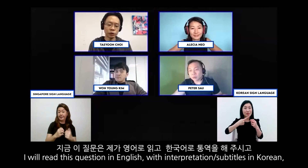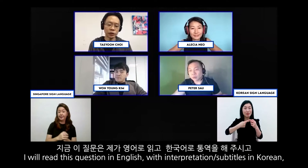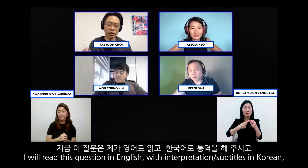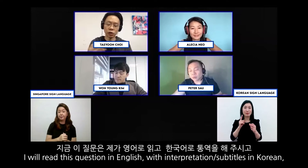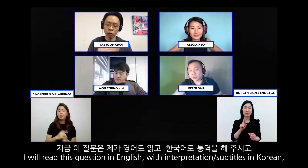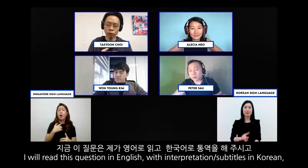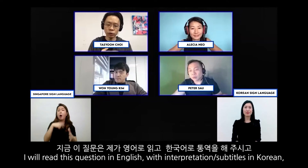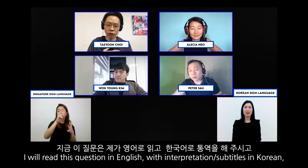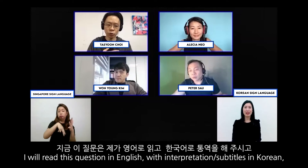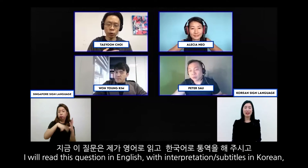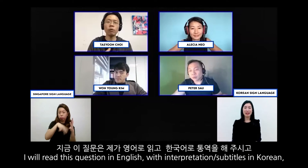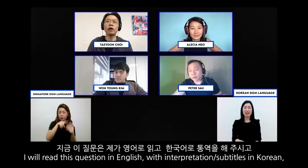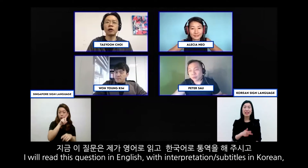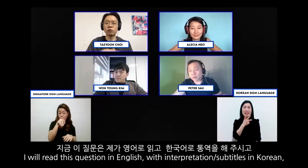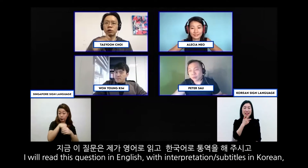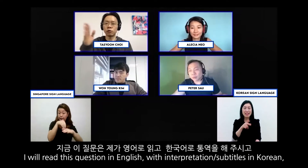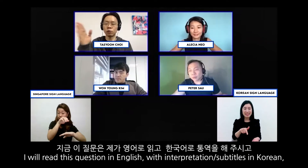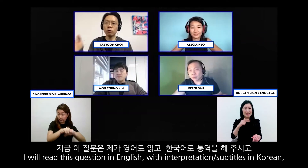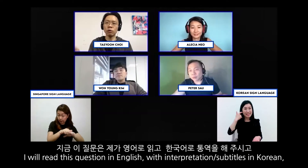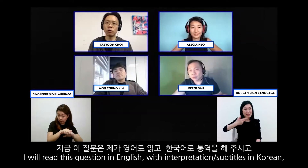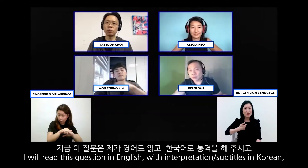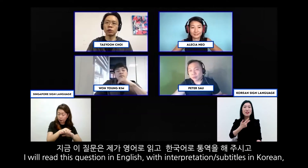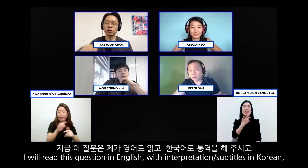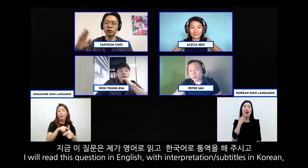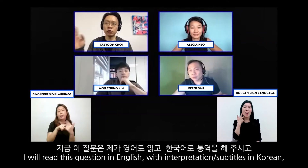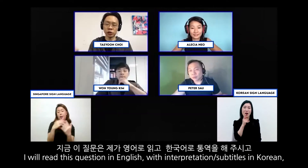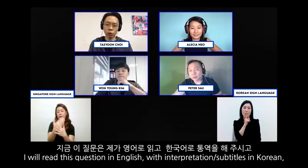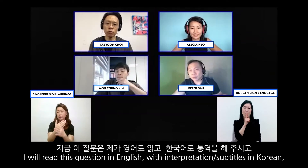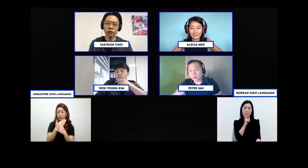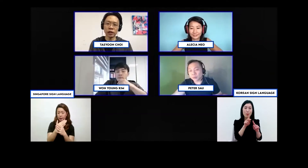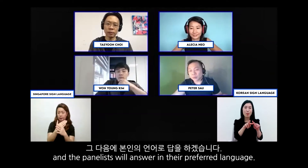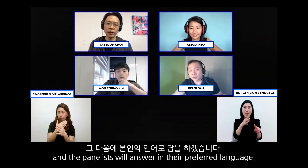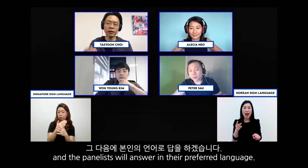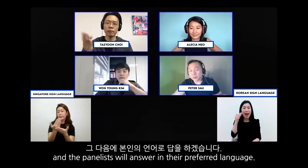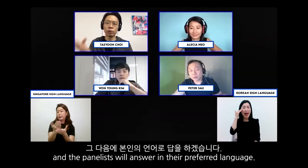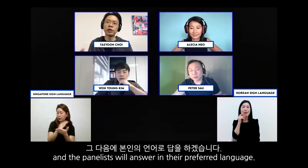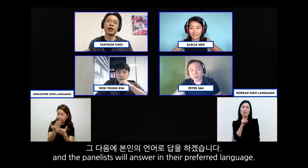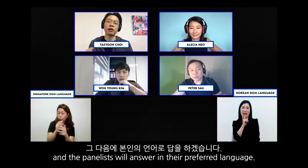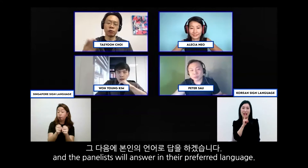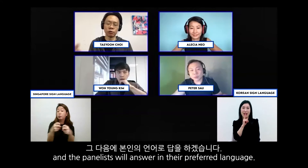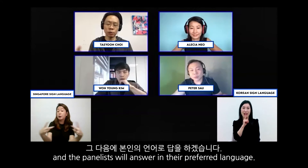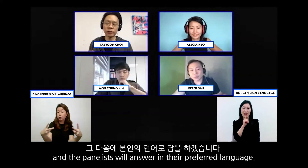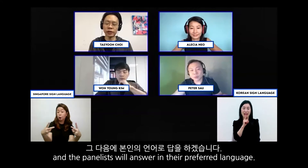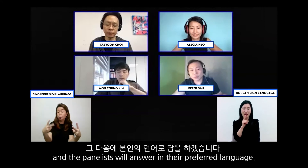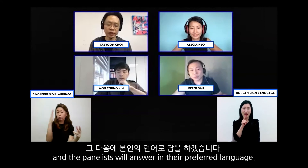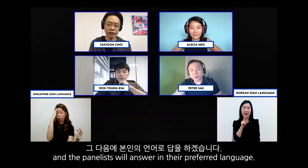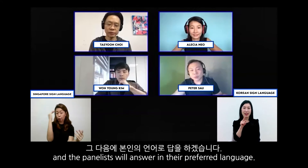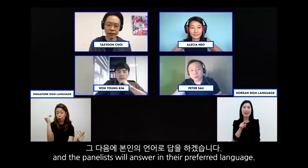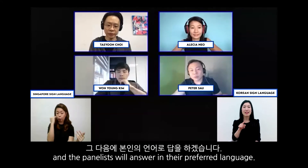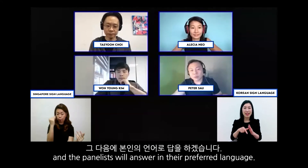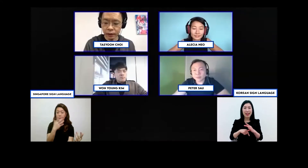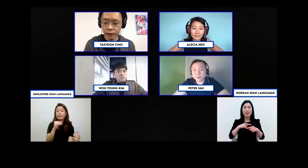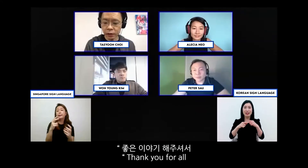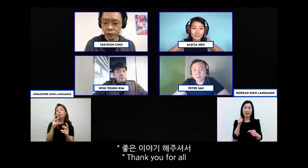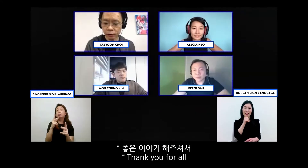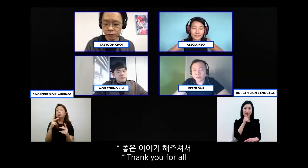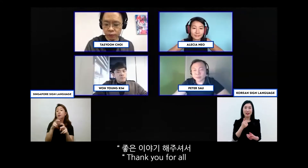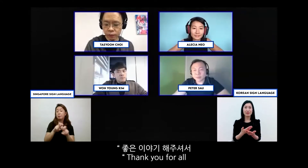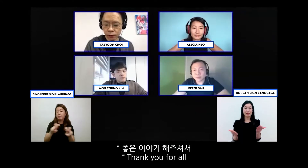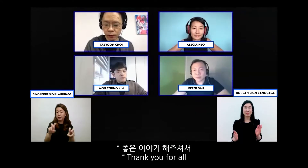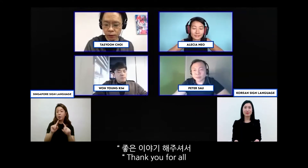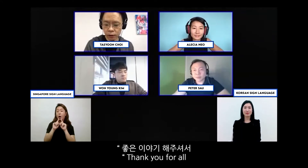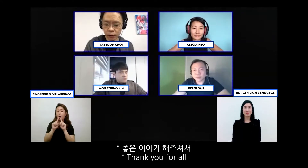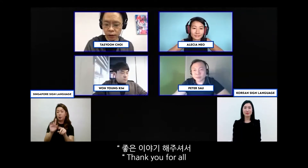이 질문은 제가 영어로 읽고 한국어로 통역을 해주시고 그 다음에 본인의 언어로 대답을 하겠습니다. Thank